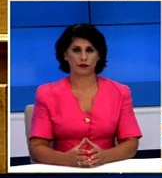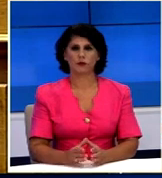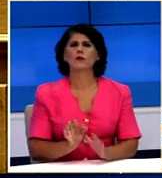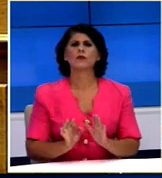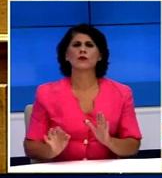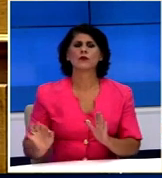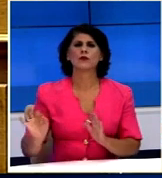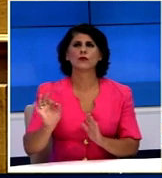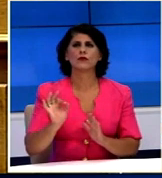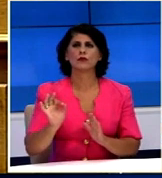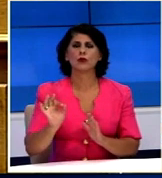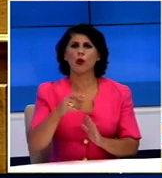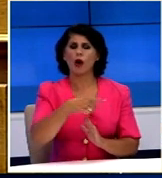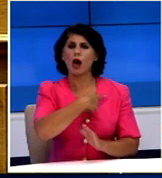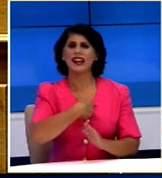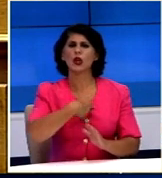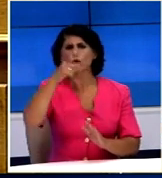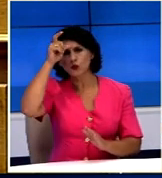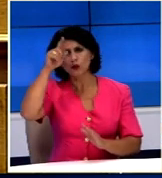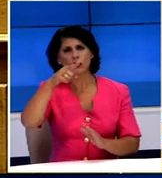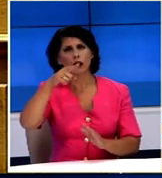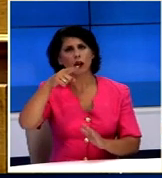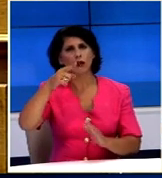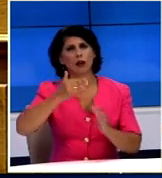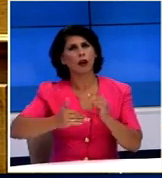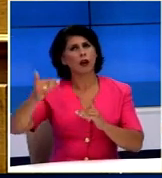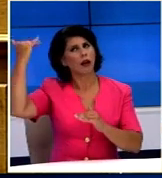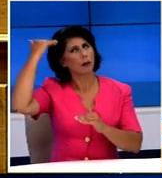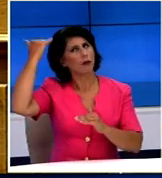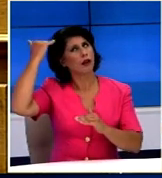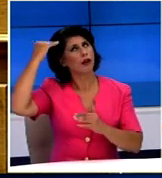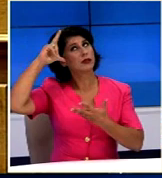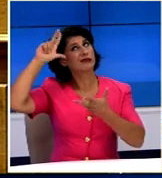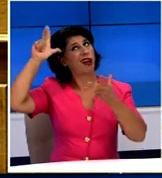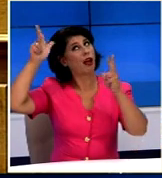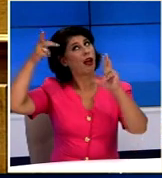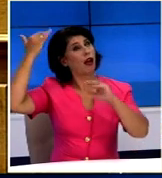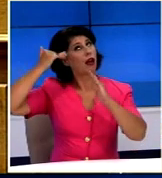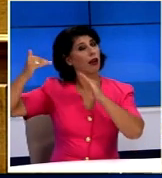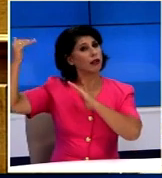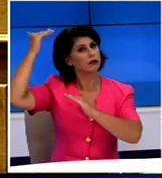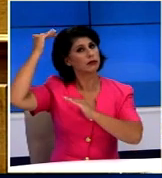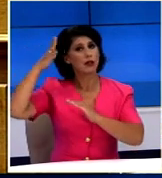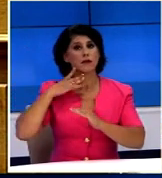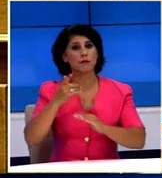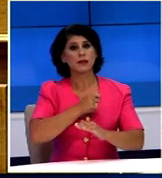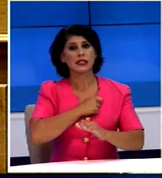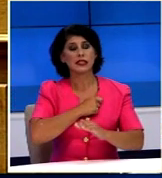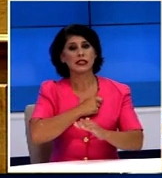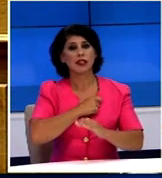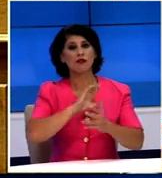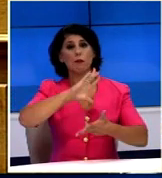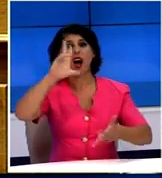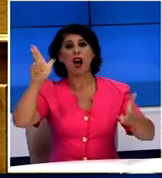βρίσκεται σε μία άλλη σφαίρα, θεωρεί τον εαυτό του παγκόσμιο αρχηγό του